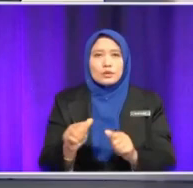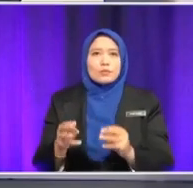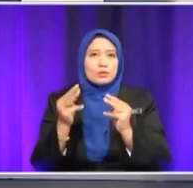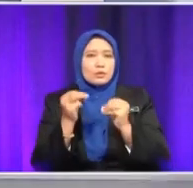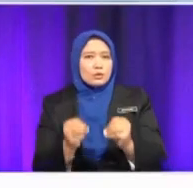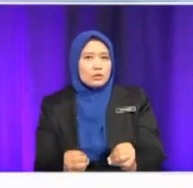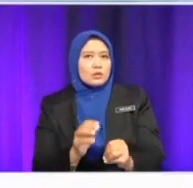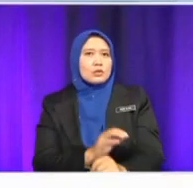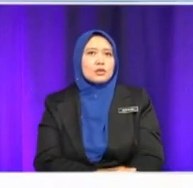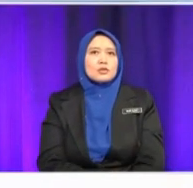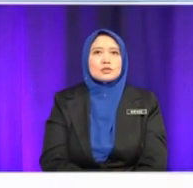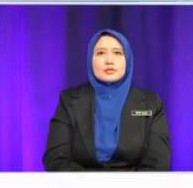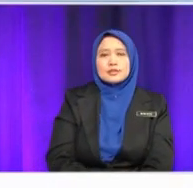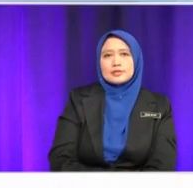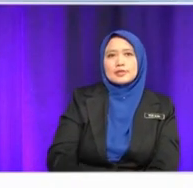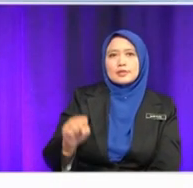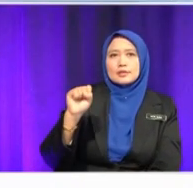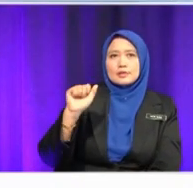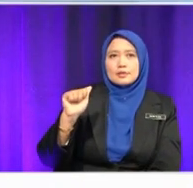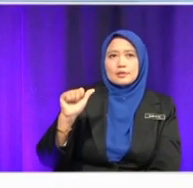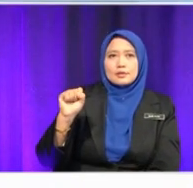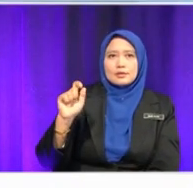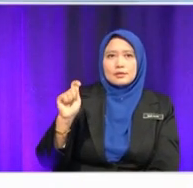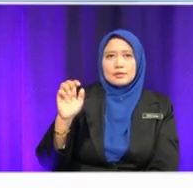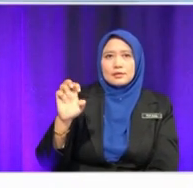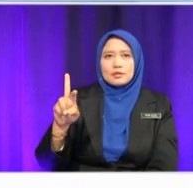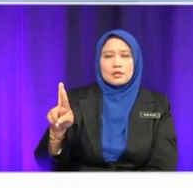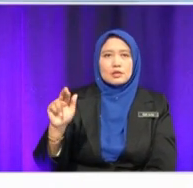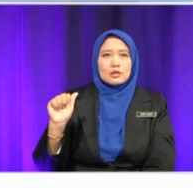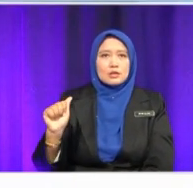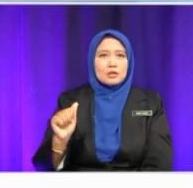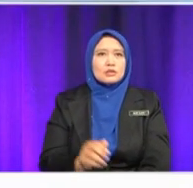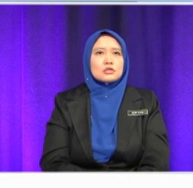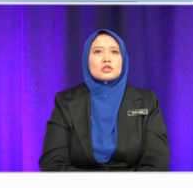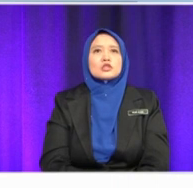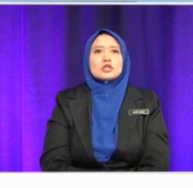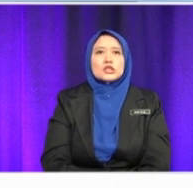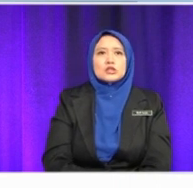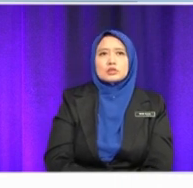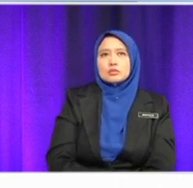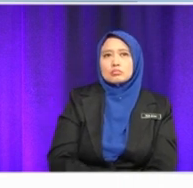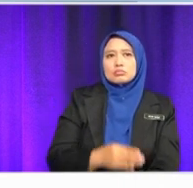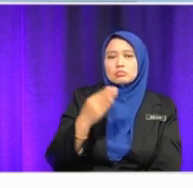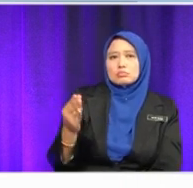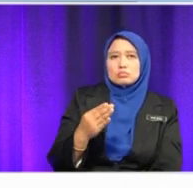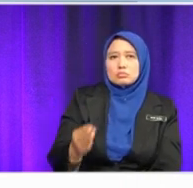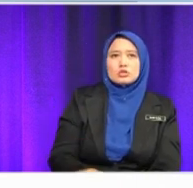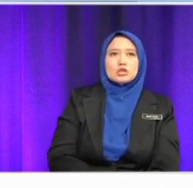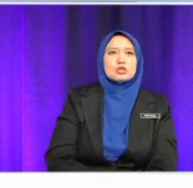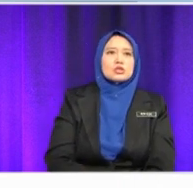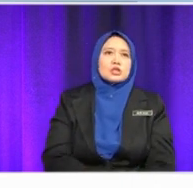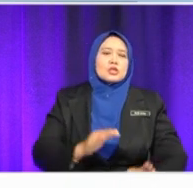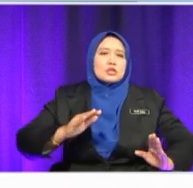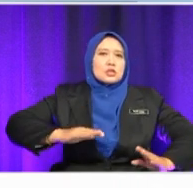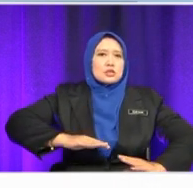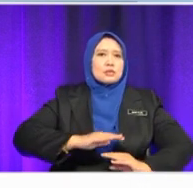sastra ikhtisar ini seperti kesusastraan Melayu kesusastraan Inggris